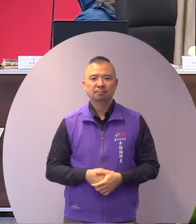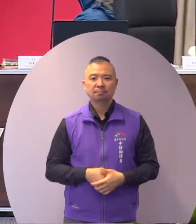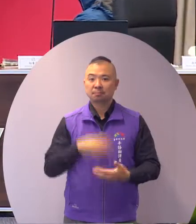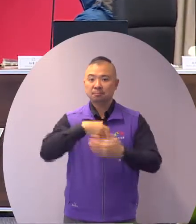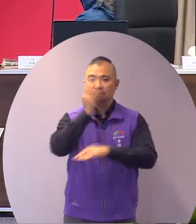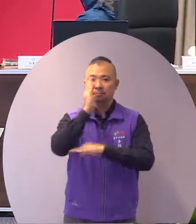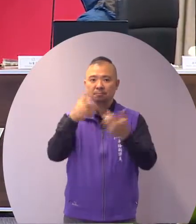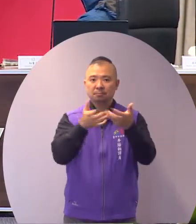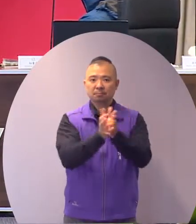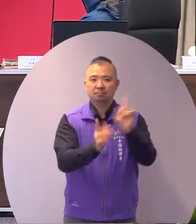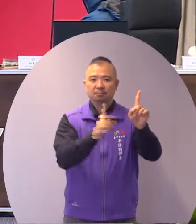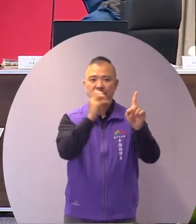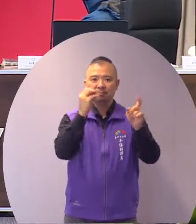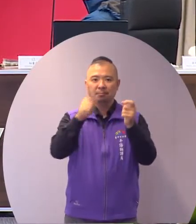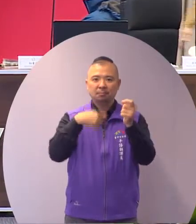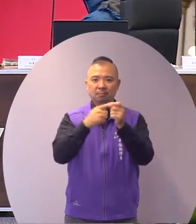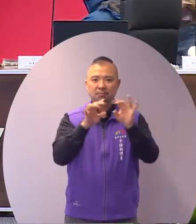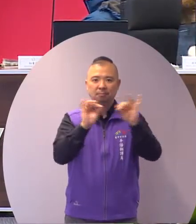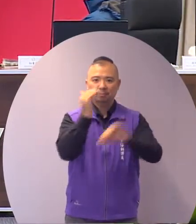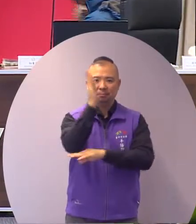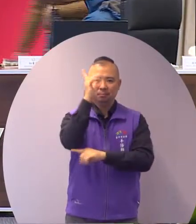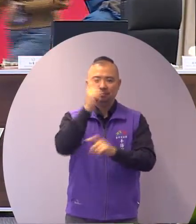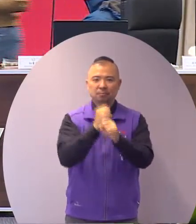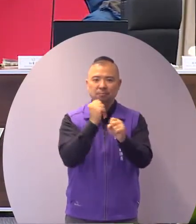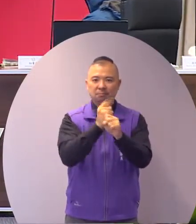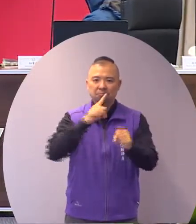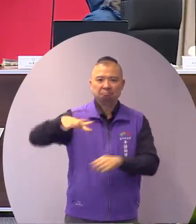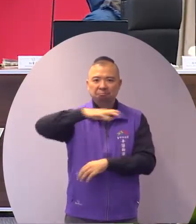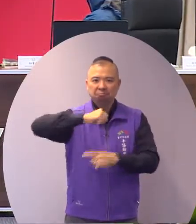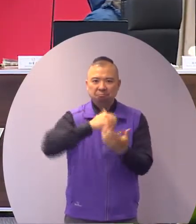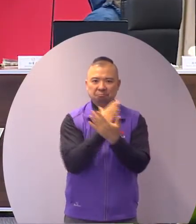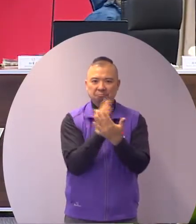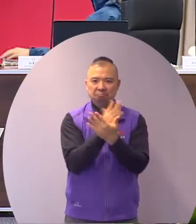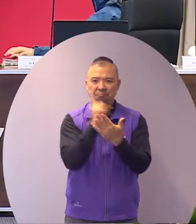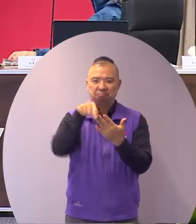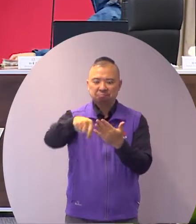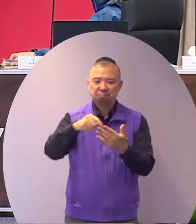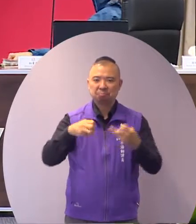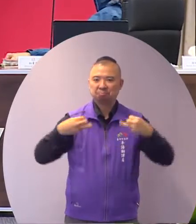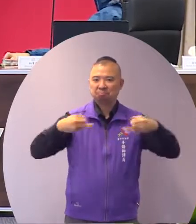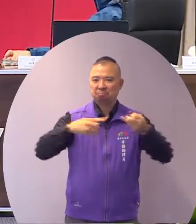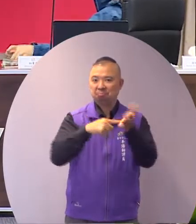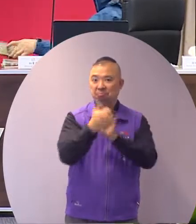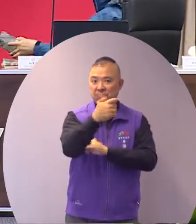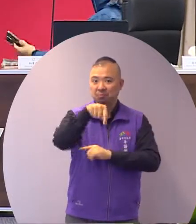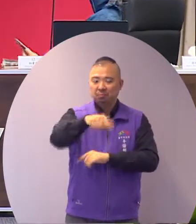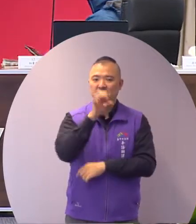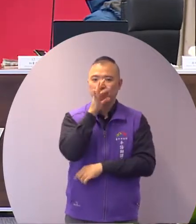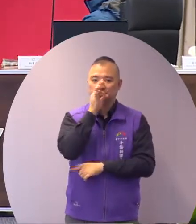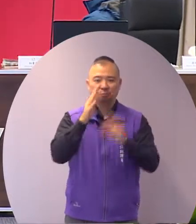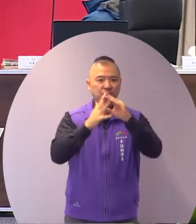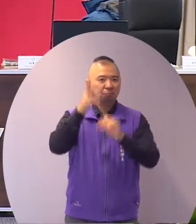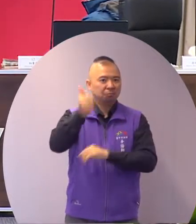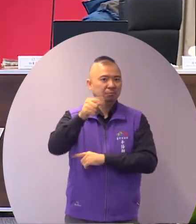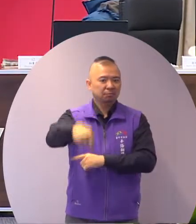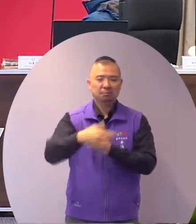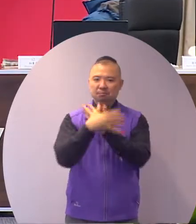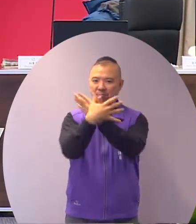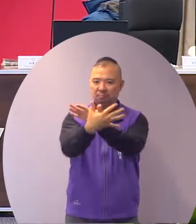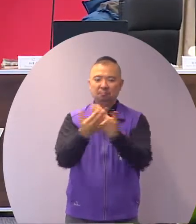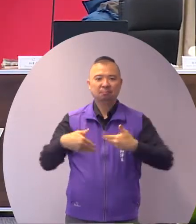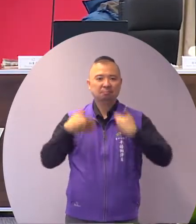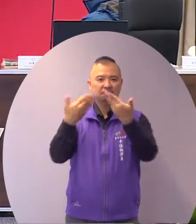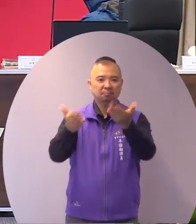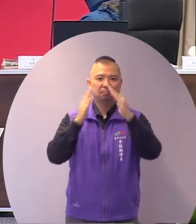内政部110年度地政业务督导考评，总考评获得绩优奖，请吴局长将讲座献与市长。